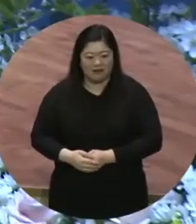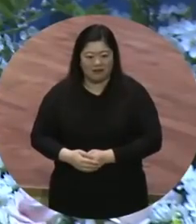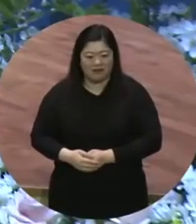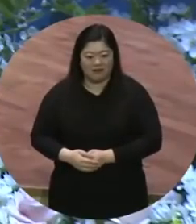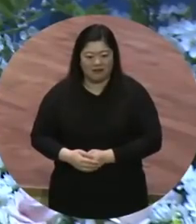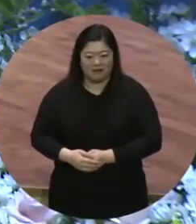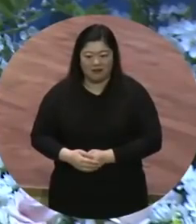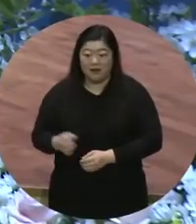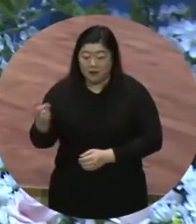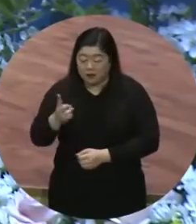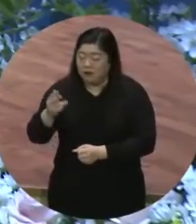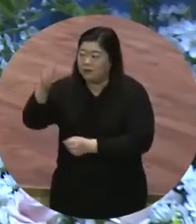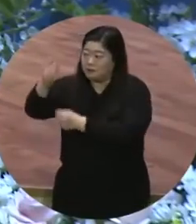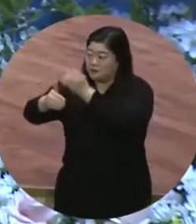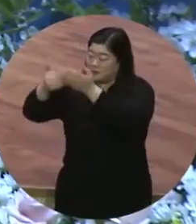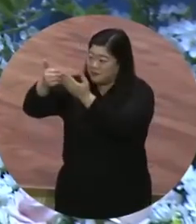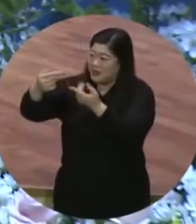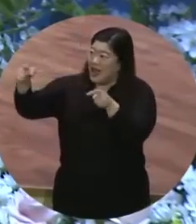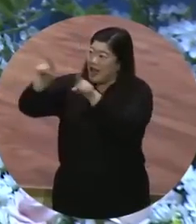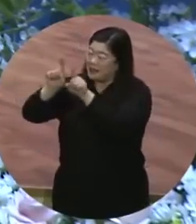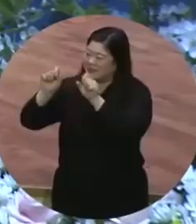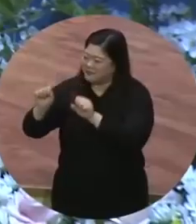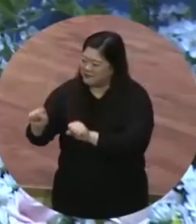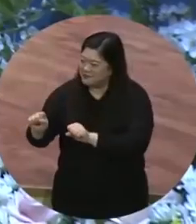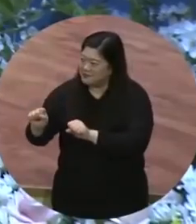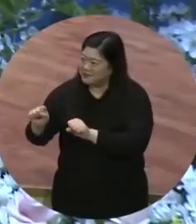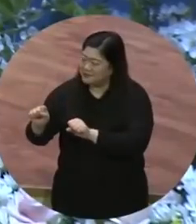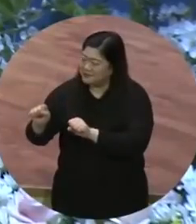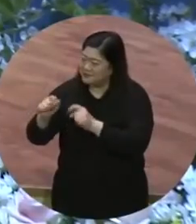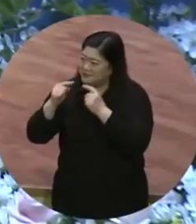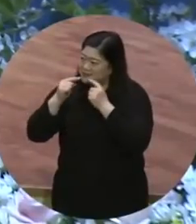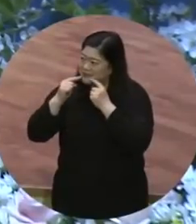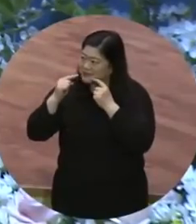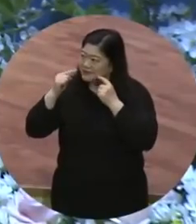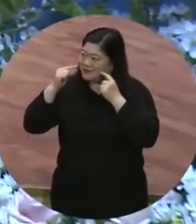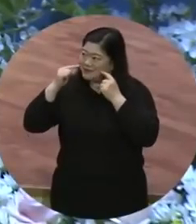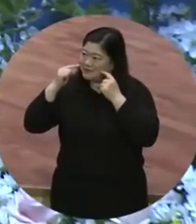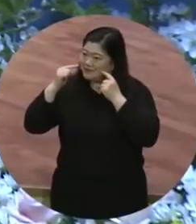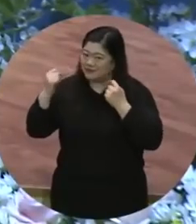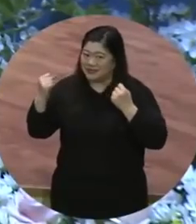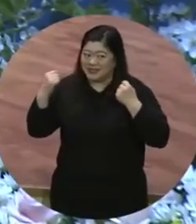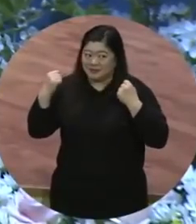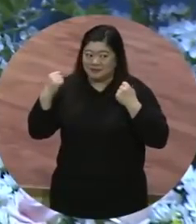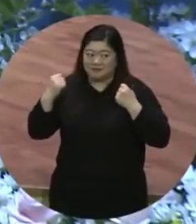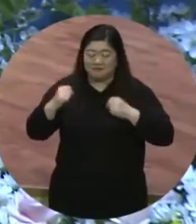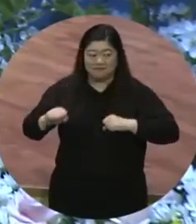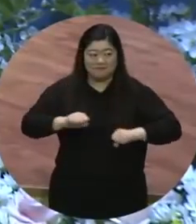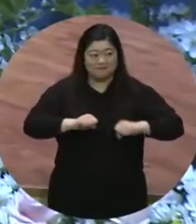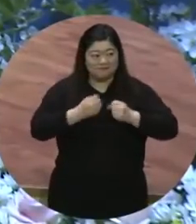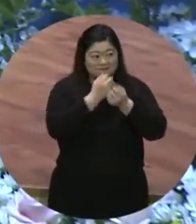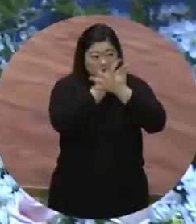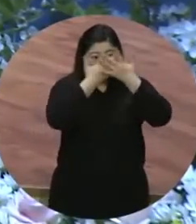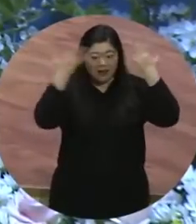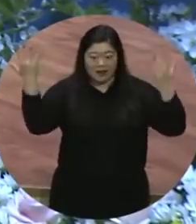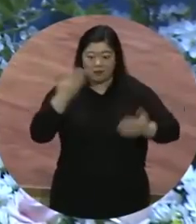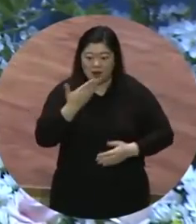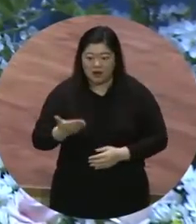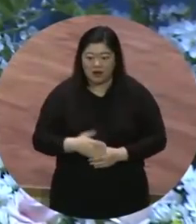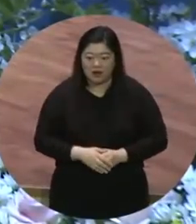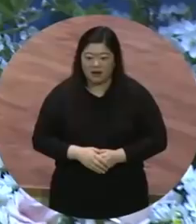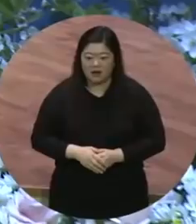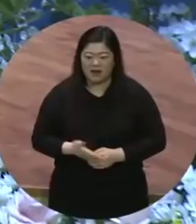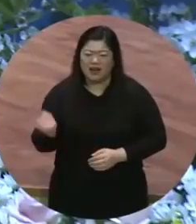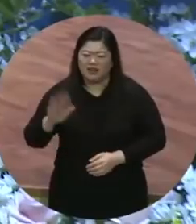살면 영적으로 막 이 마음의 즐거움과 기쁨이 넘치고 힘이 솟아나고, 아멘. 여러분 속에는 아이고 나는 뭐